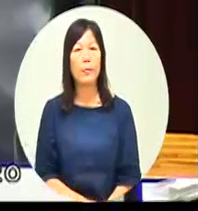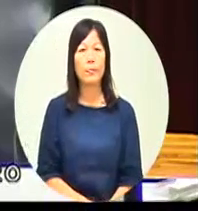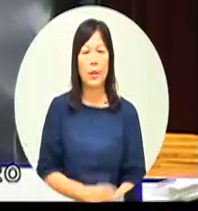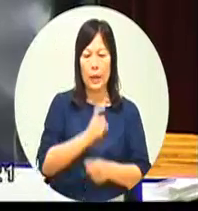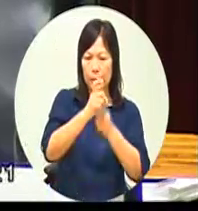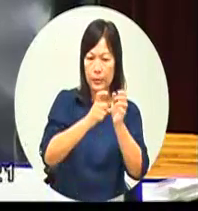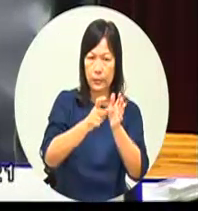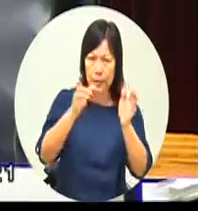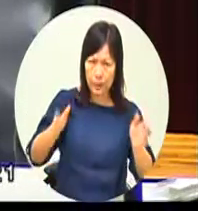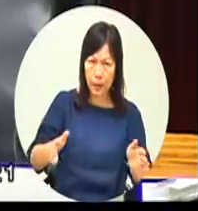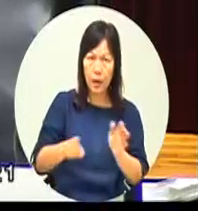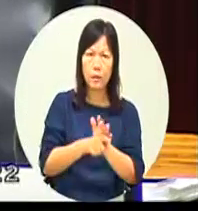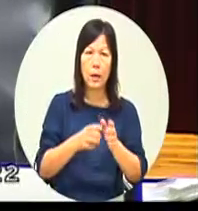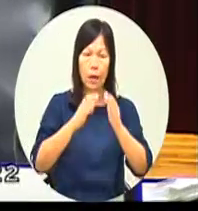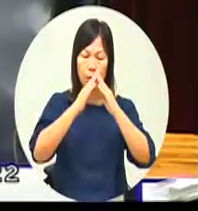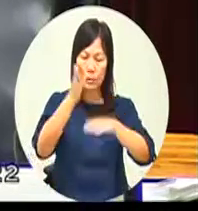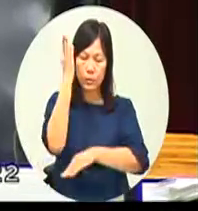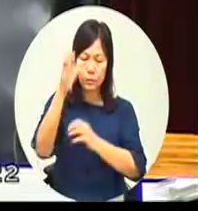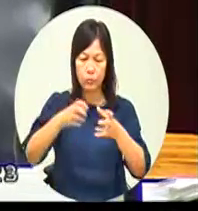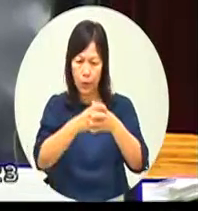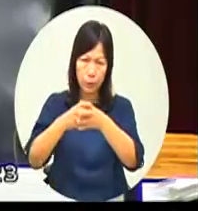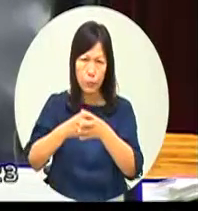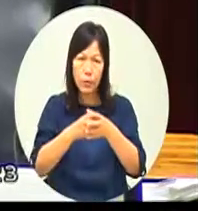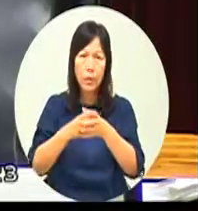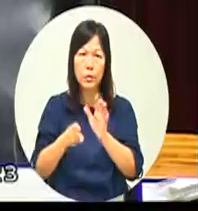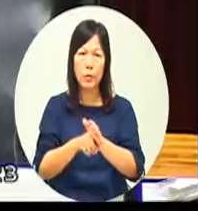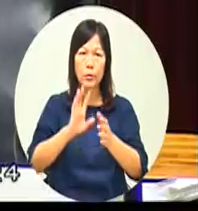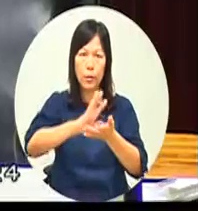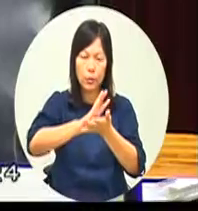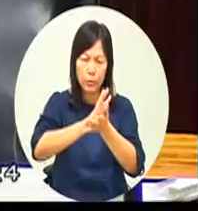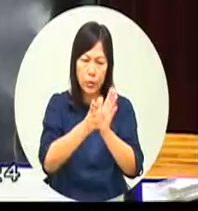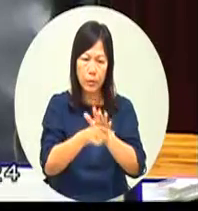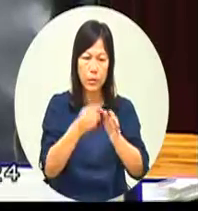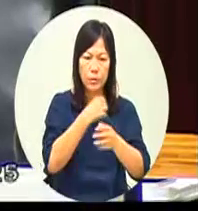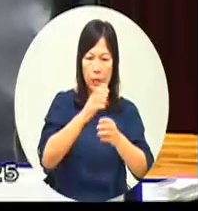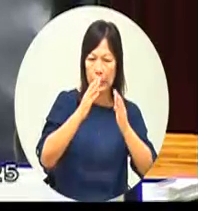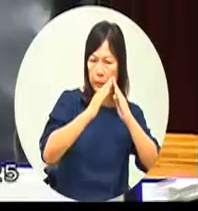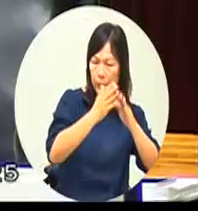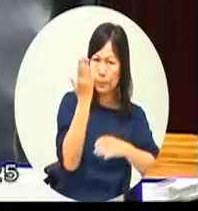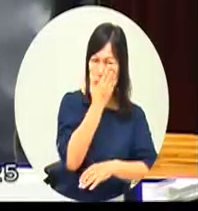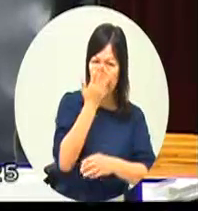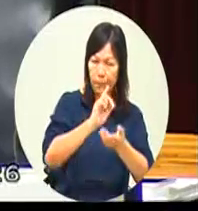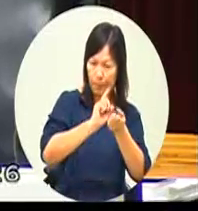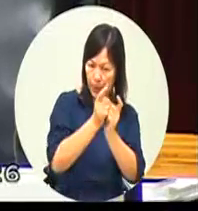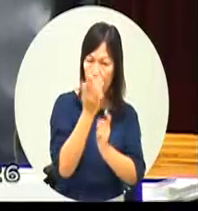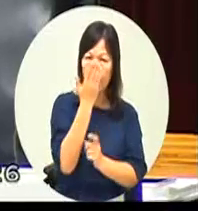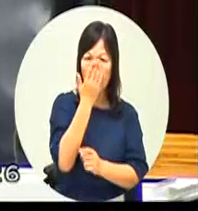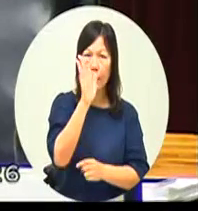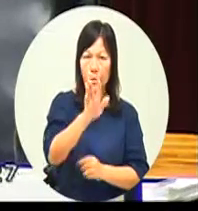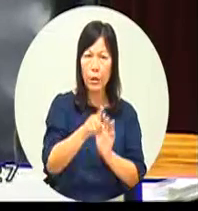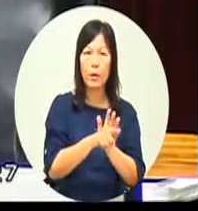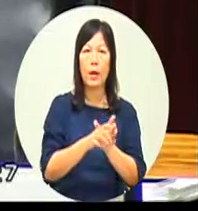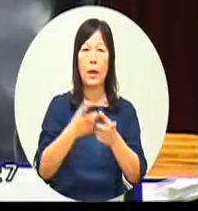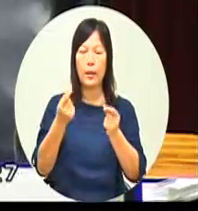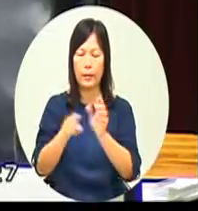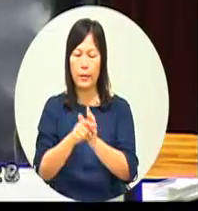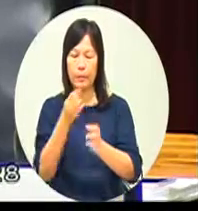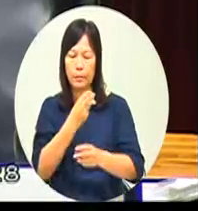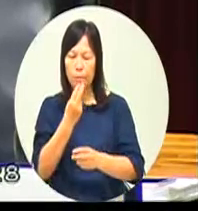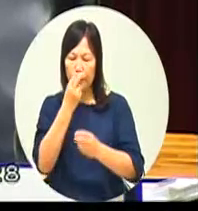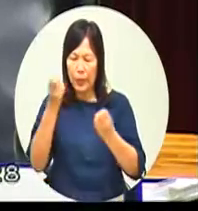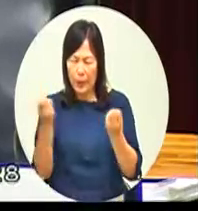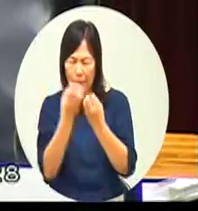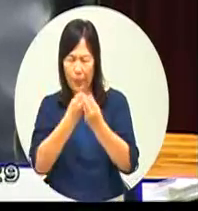来，市府团队穿越城市的美丽，也走过气爆的哀